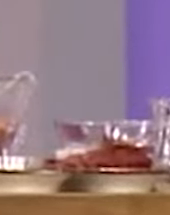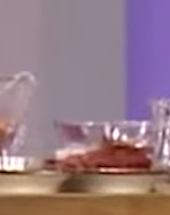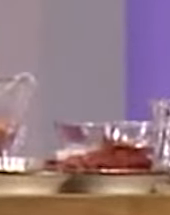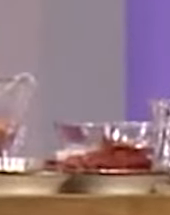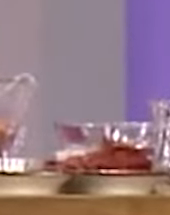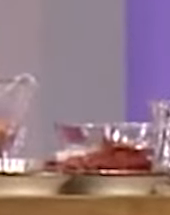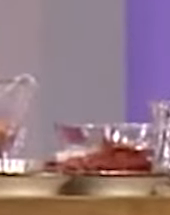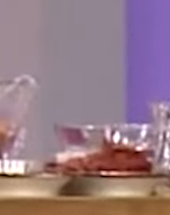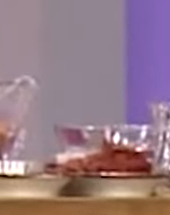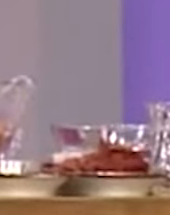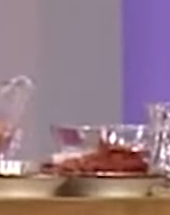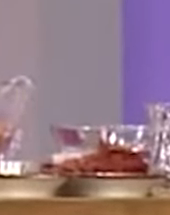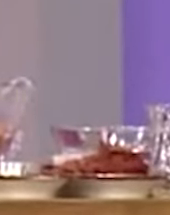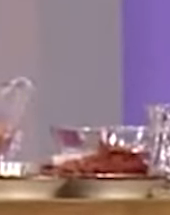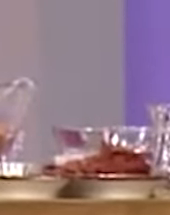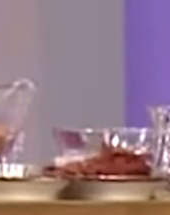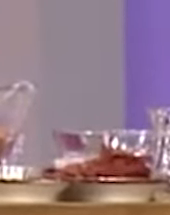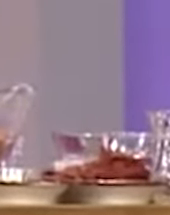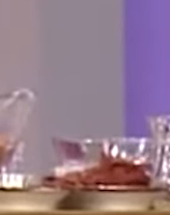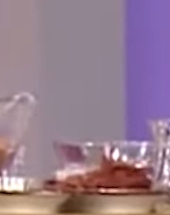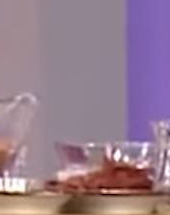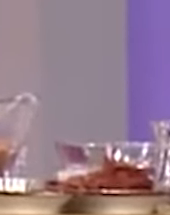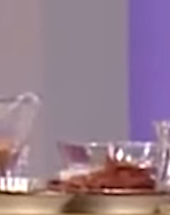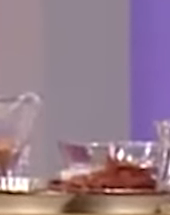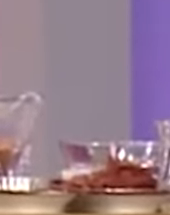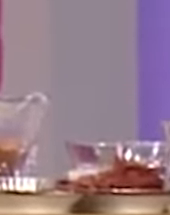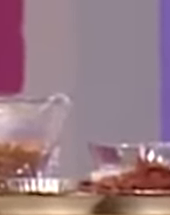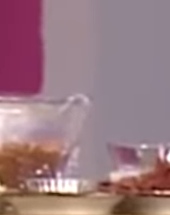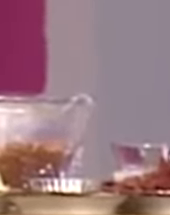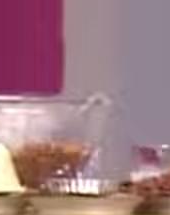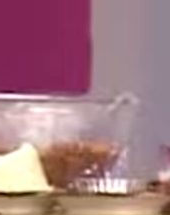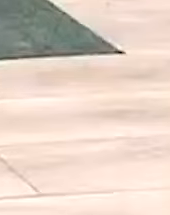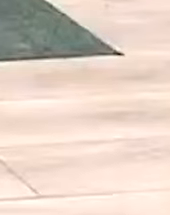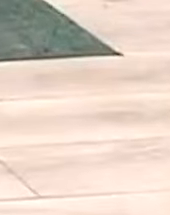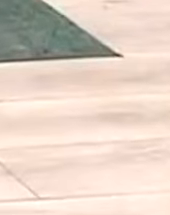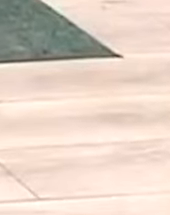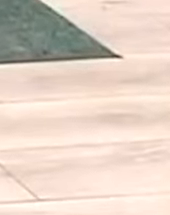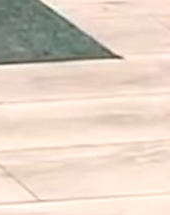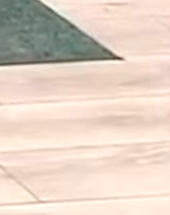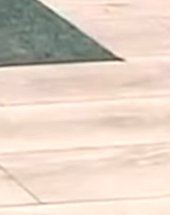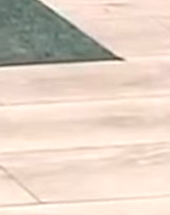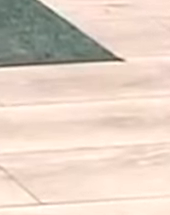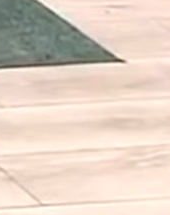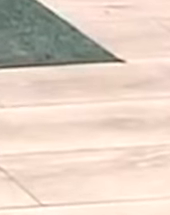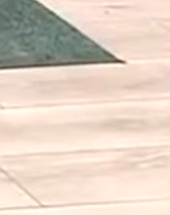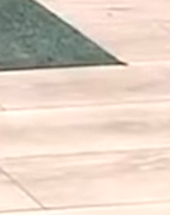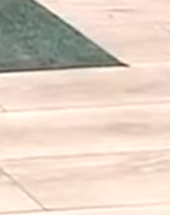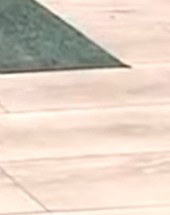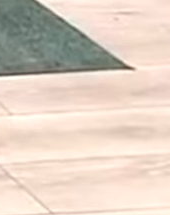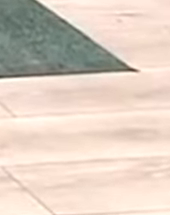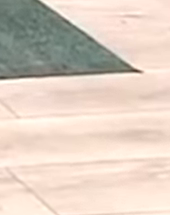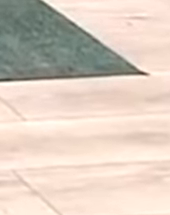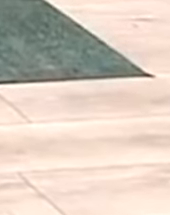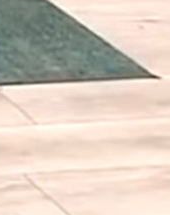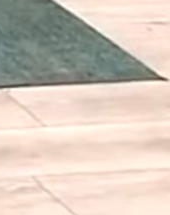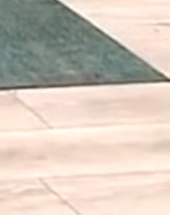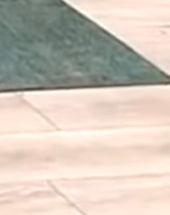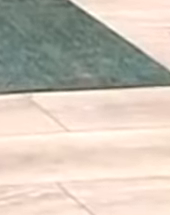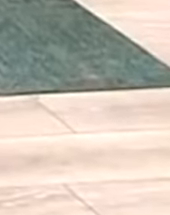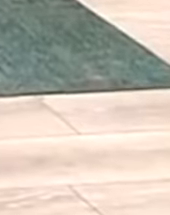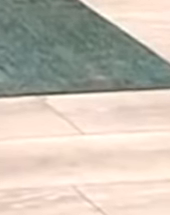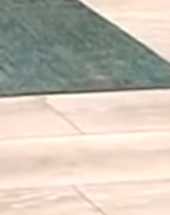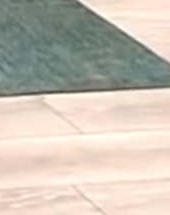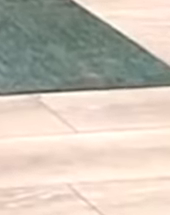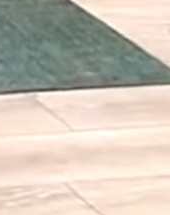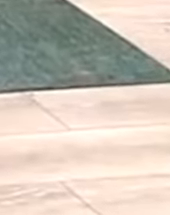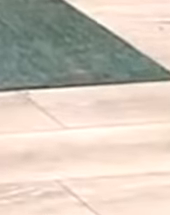bir daha. Yok biraz merak etsin. Biraz merak etsin. Ay kıyamam. Gözlerinin içi gülüyor. Biraz merak etsin. Ya ne? Çok merak